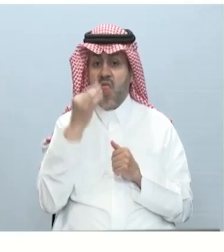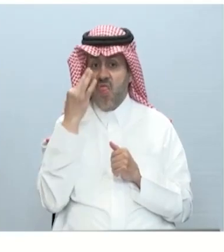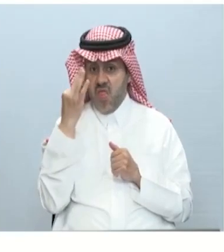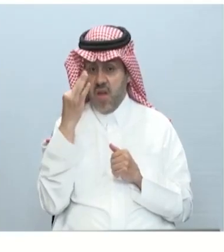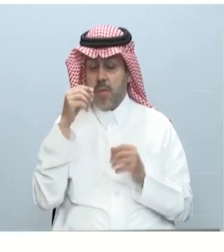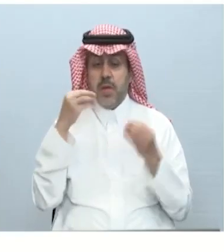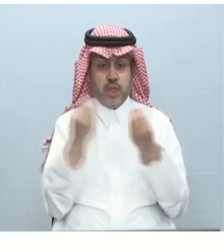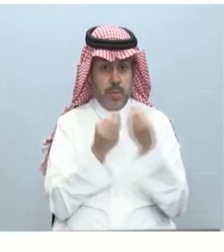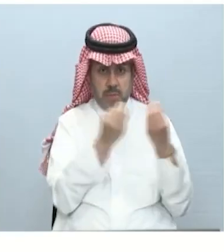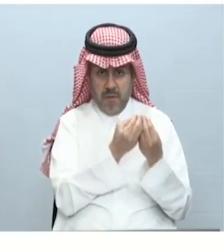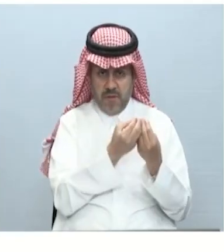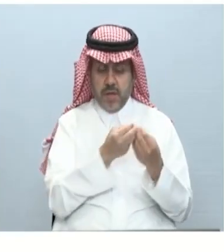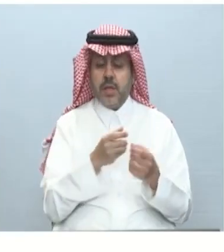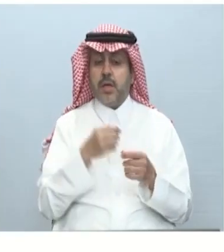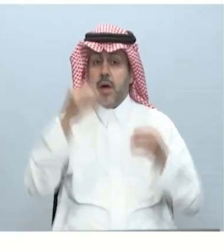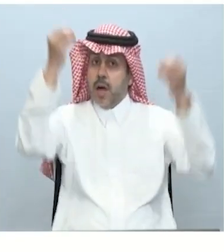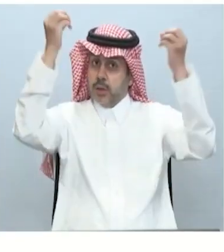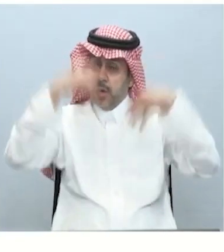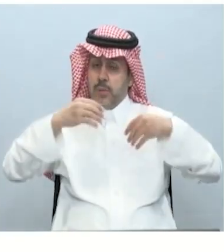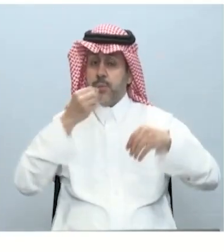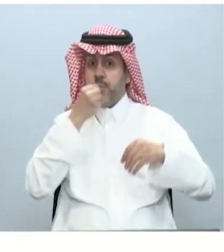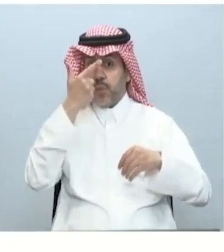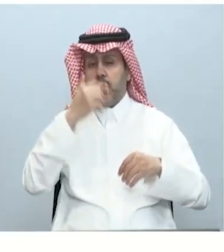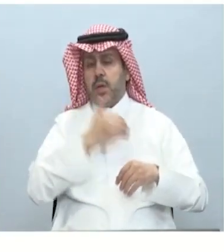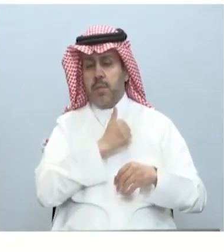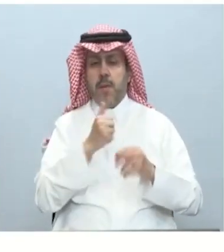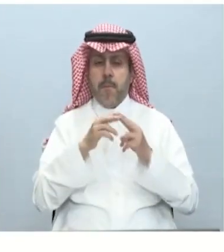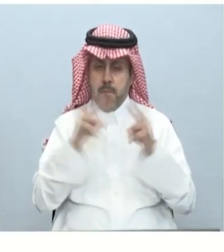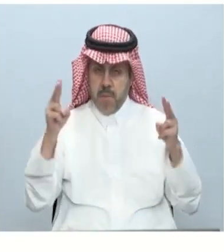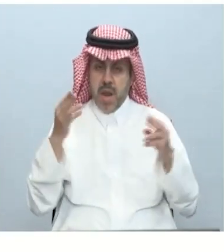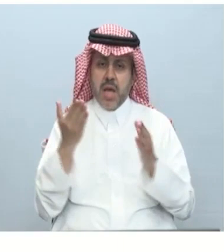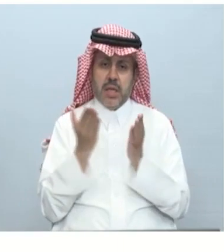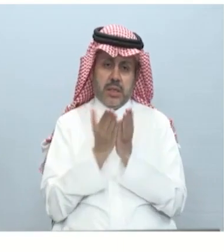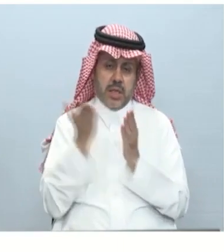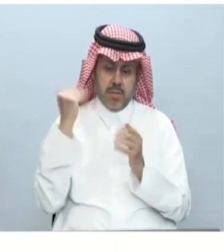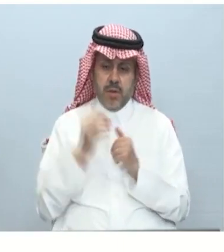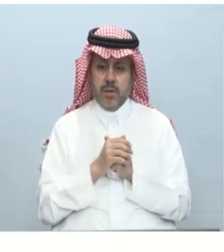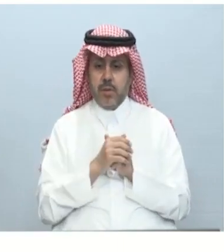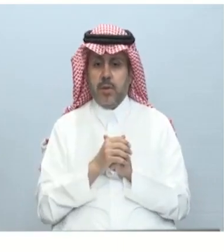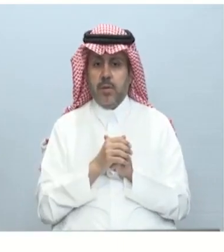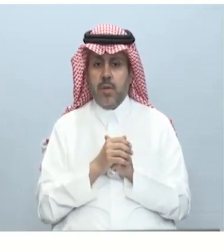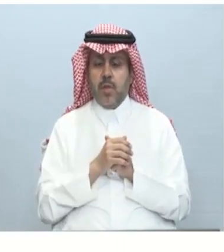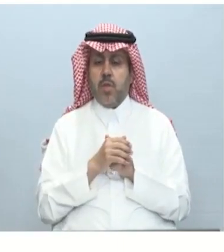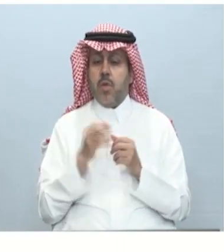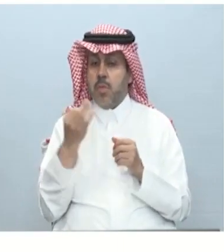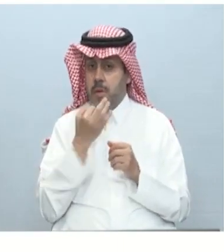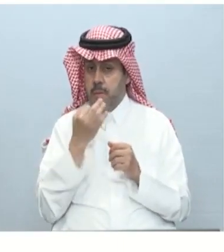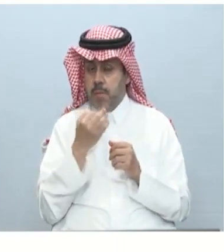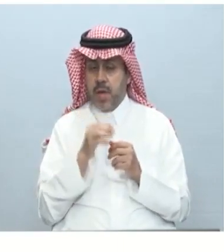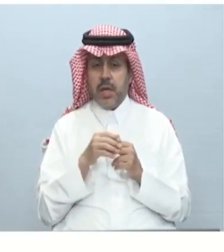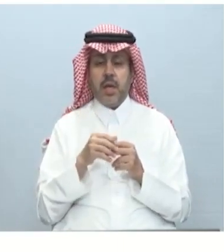رزق حلاوه الايمان بيناها في درسنا الماضي وايضا ذكرنا لكم العباده الثالثه وهي